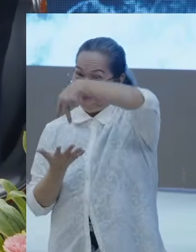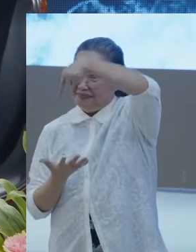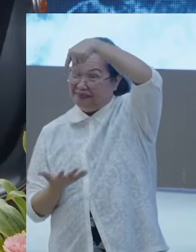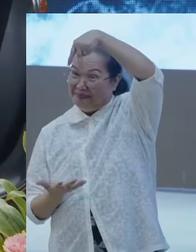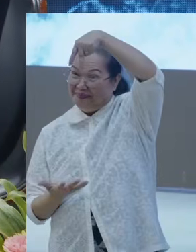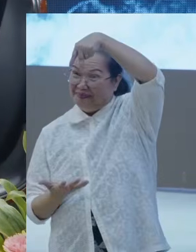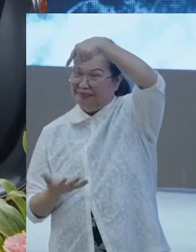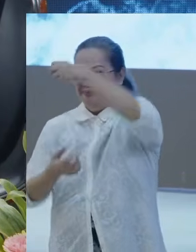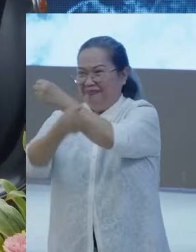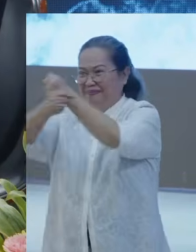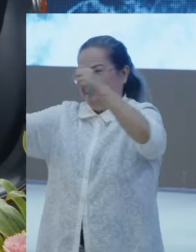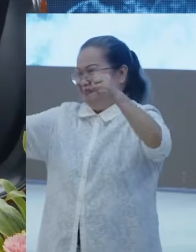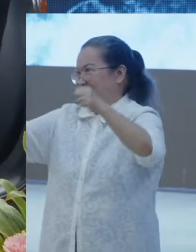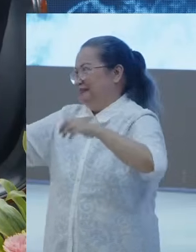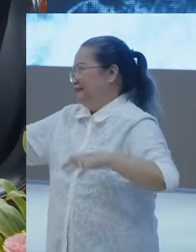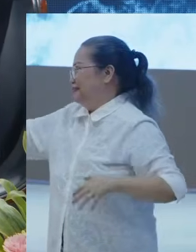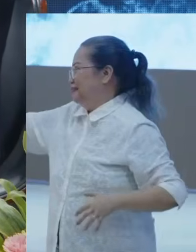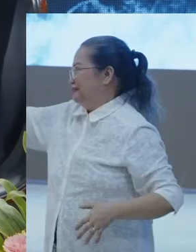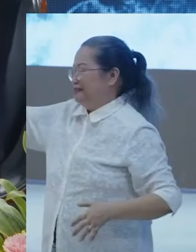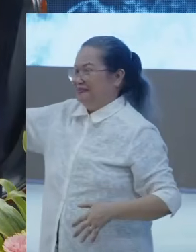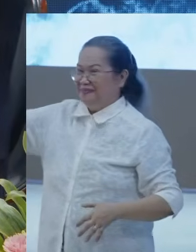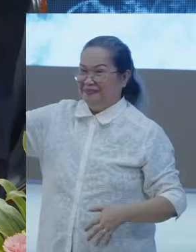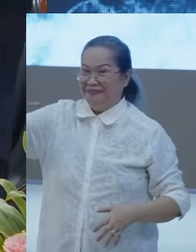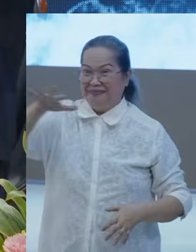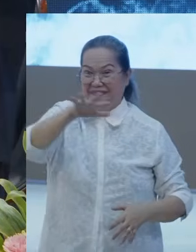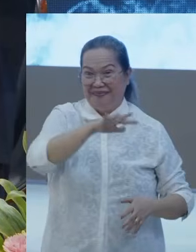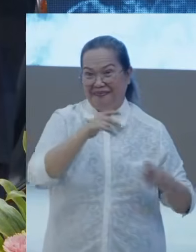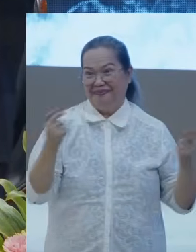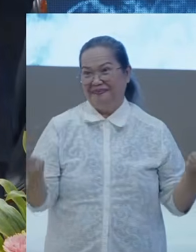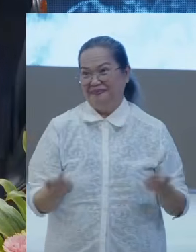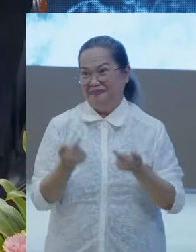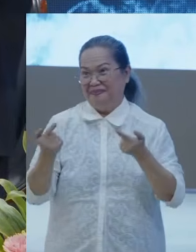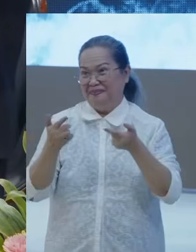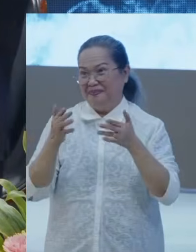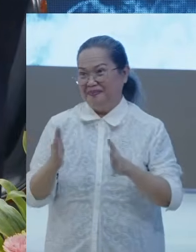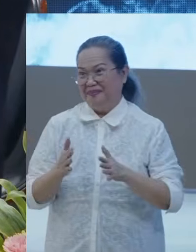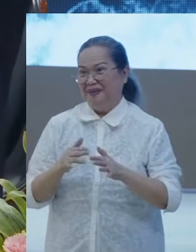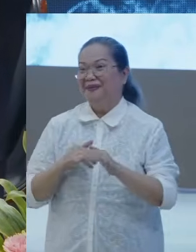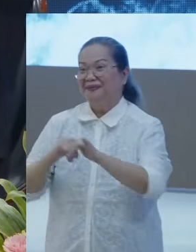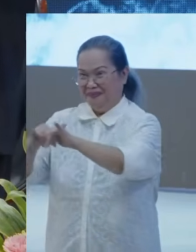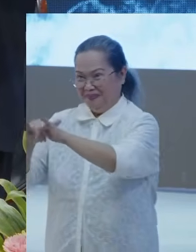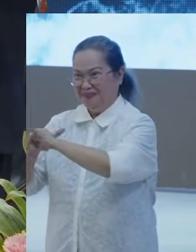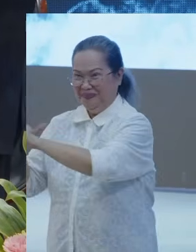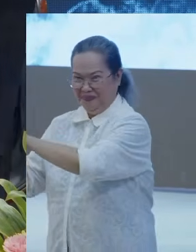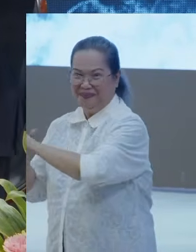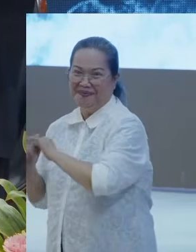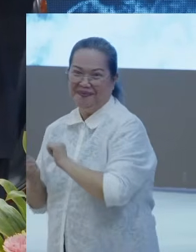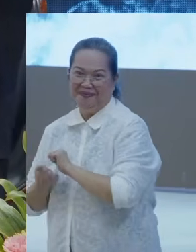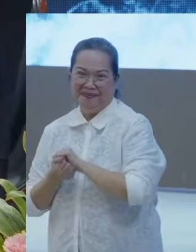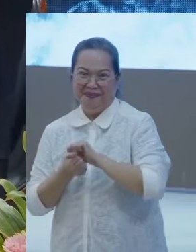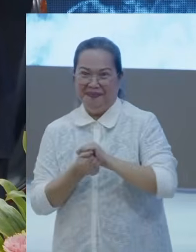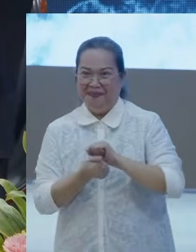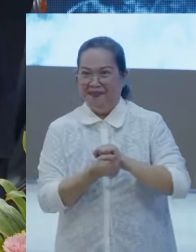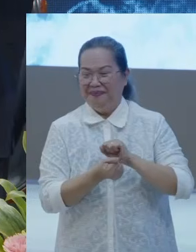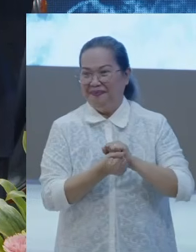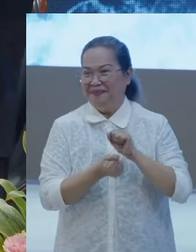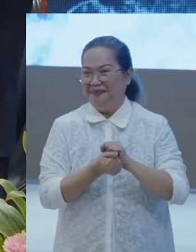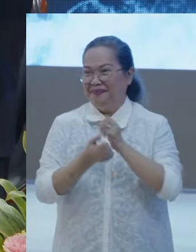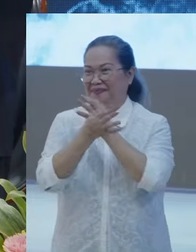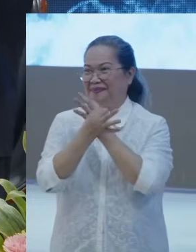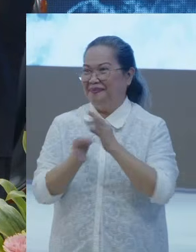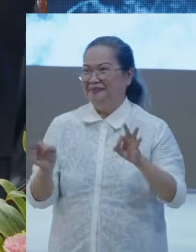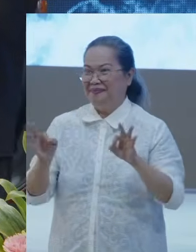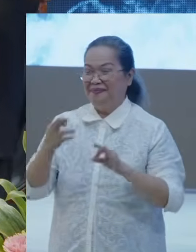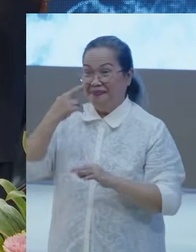nagresulta sa kaligtasan ng di mabilang ng mga makasalanan. Tayo po yun. Kasama po tayo doon.